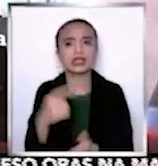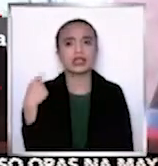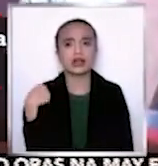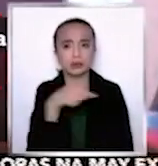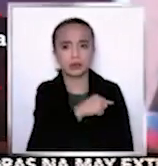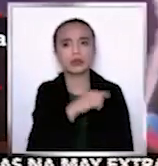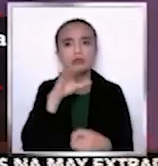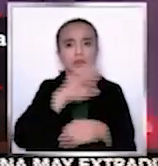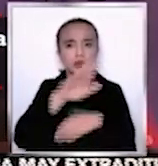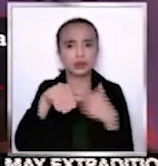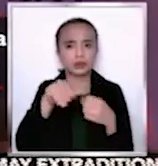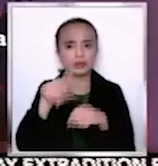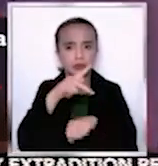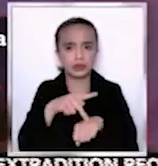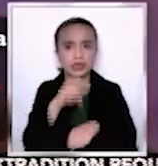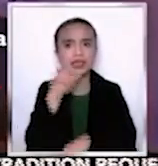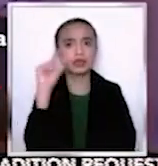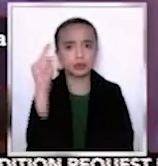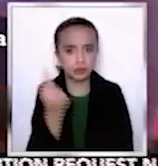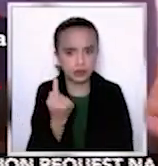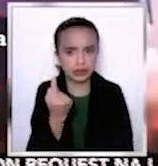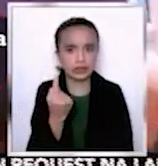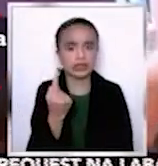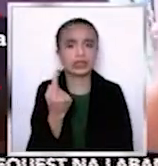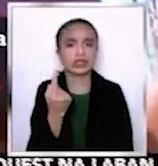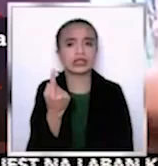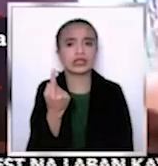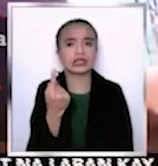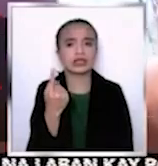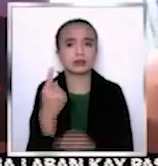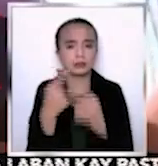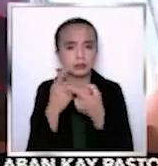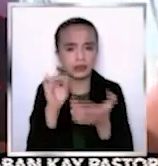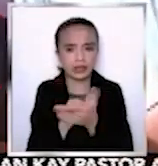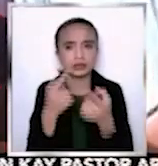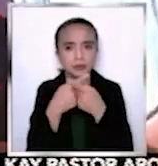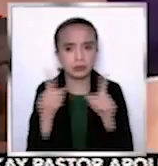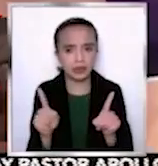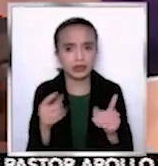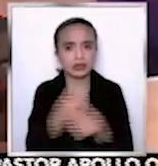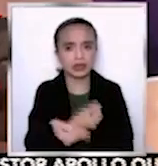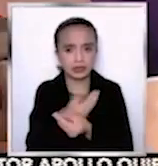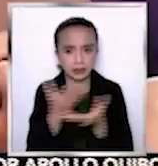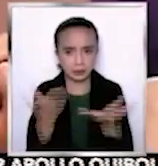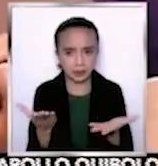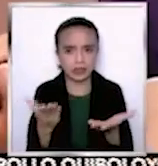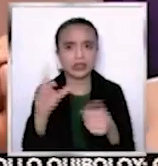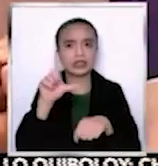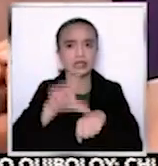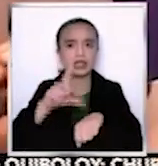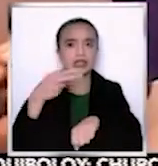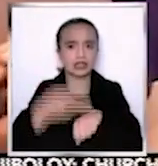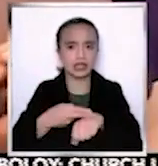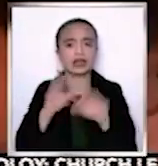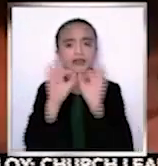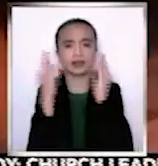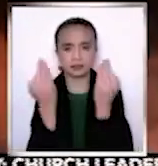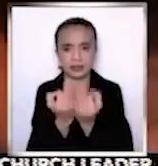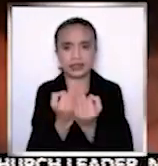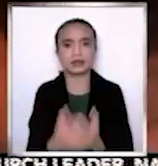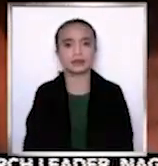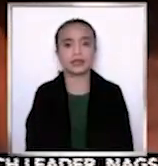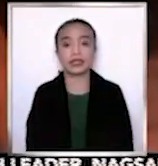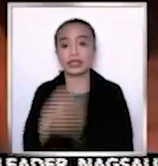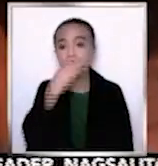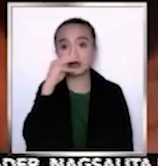kundi ang pag hatag og panginabuy-an sa matag pamilya. Namigay din si Pacquiao ng 10 generator